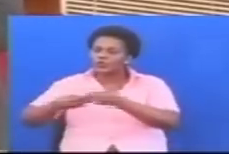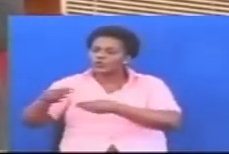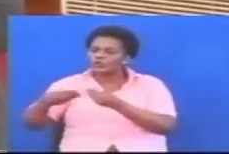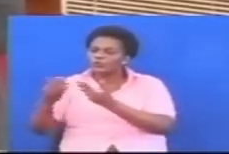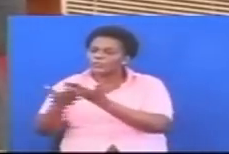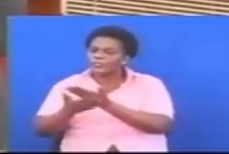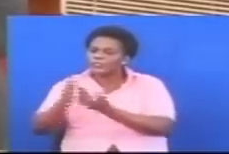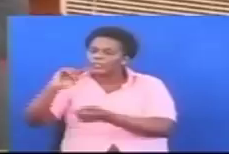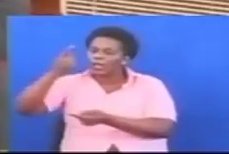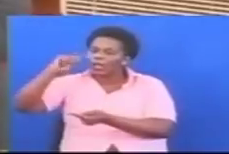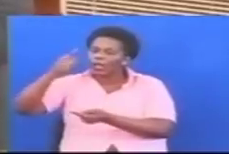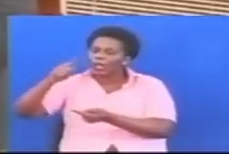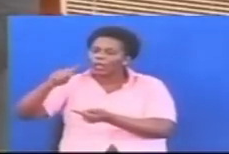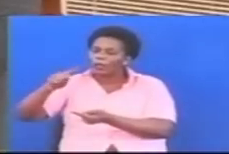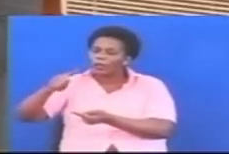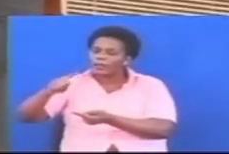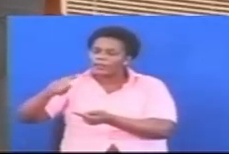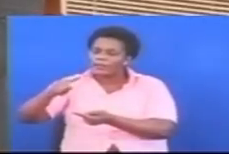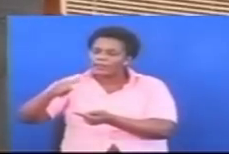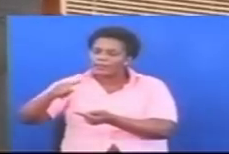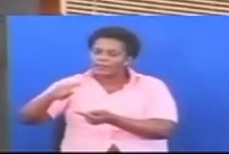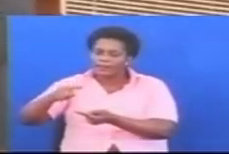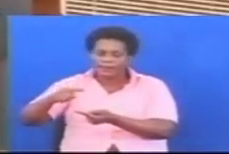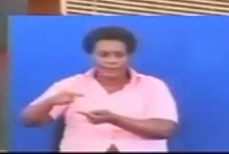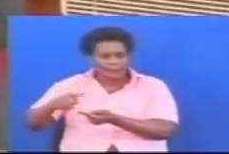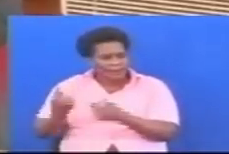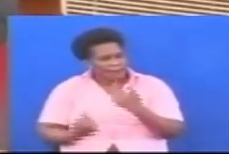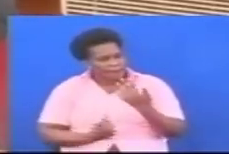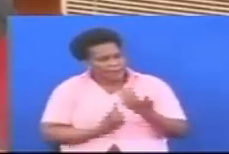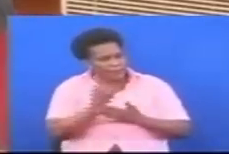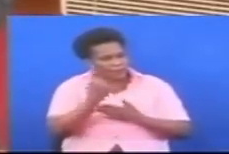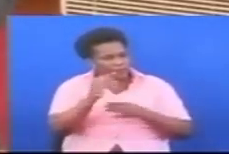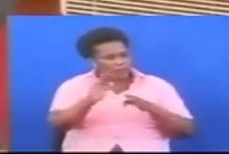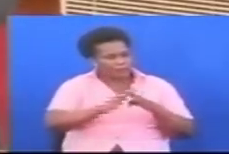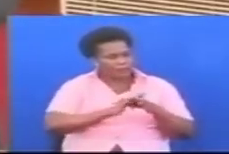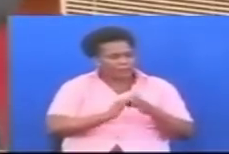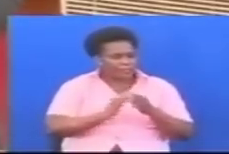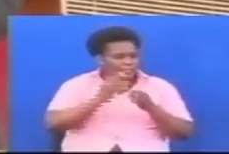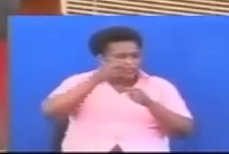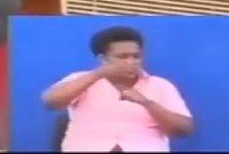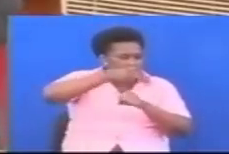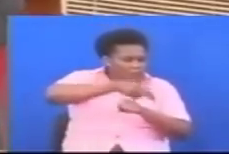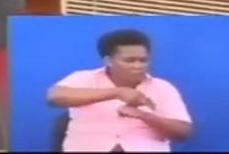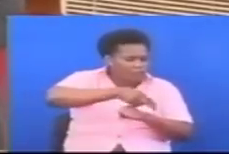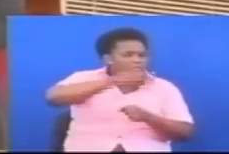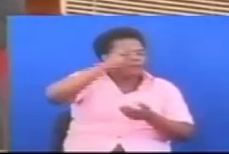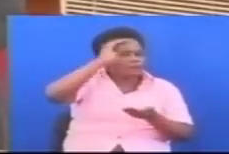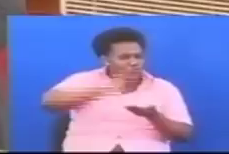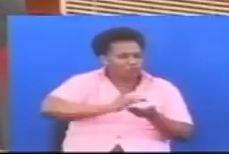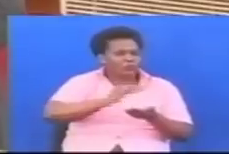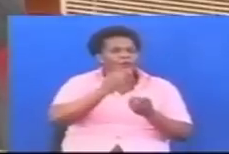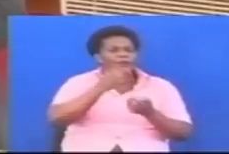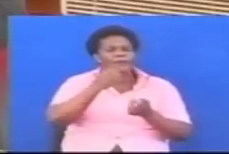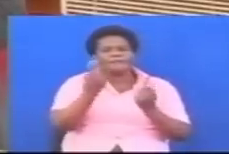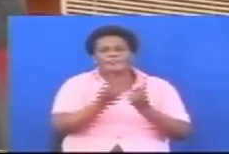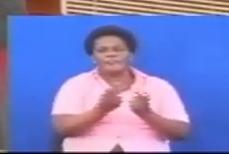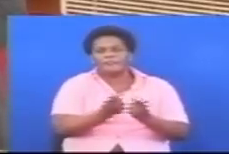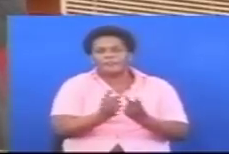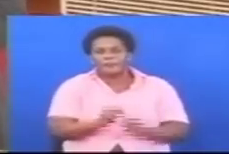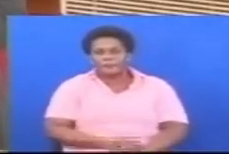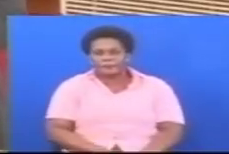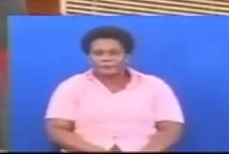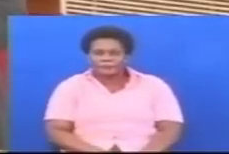jambo linaloendelea kuleta matumizi ya mafuta hasa petroli na diesel kushuka. Mheshimiwa